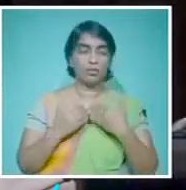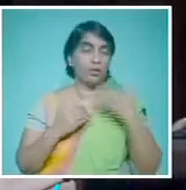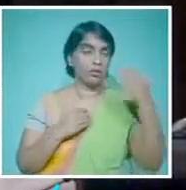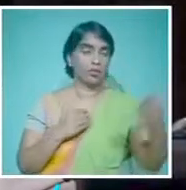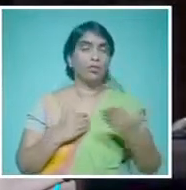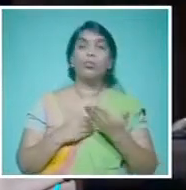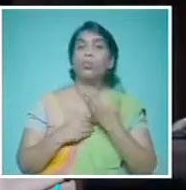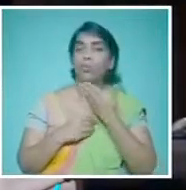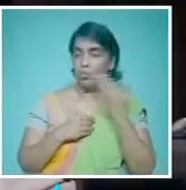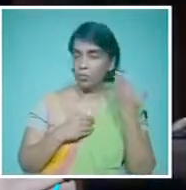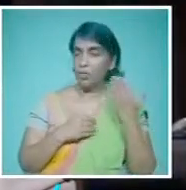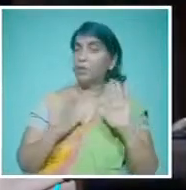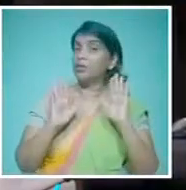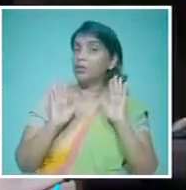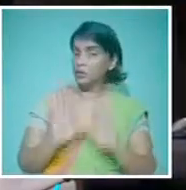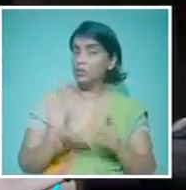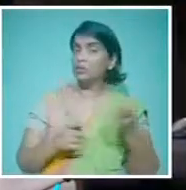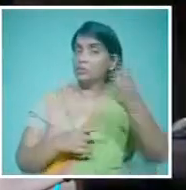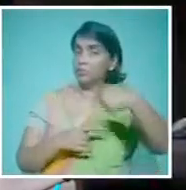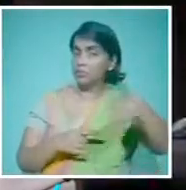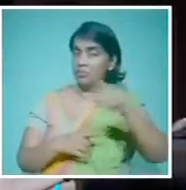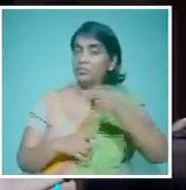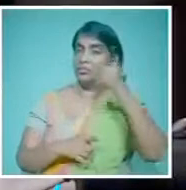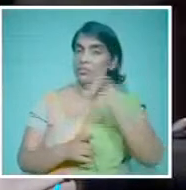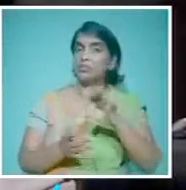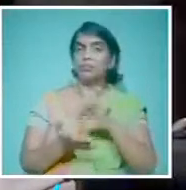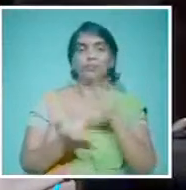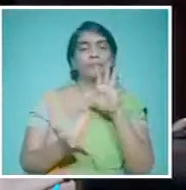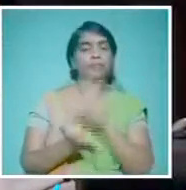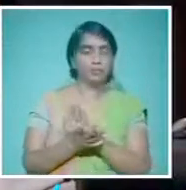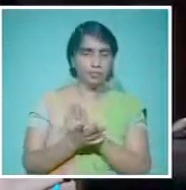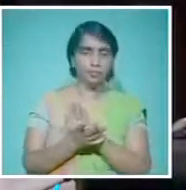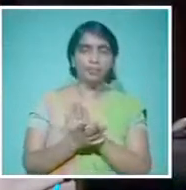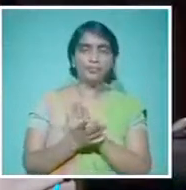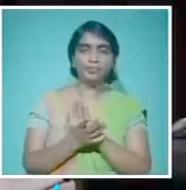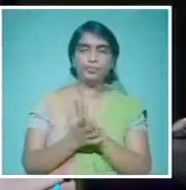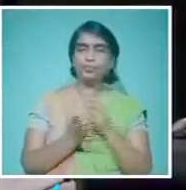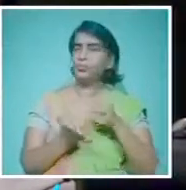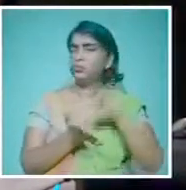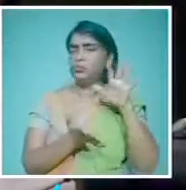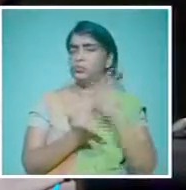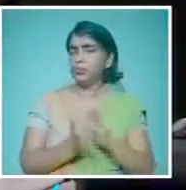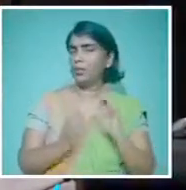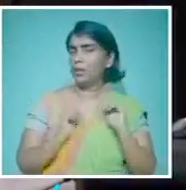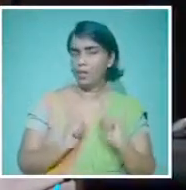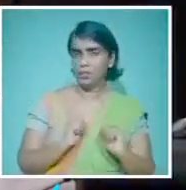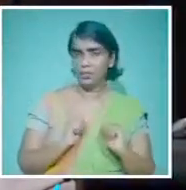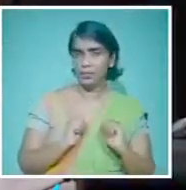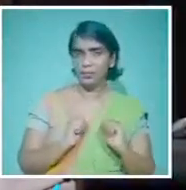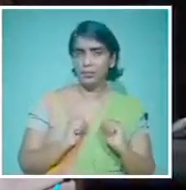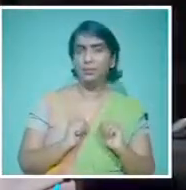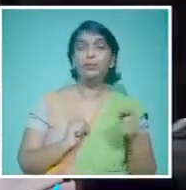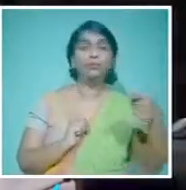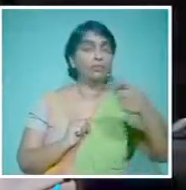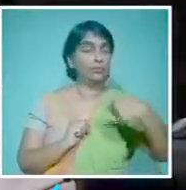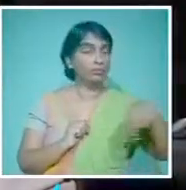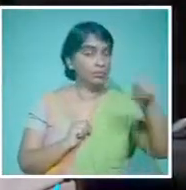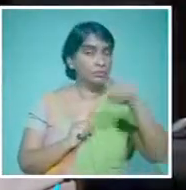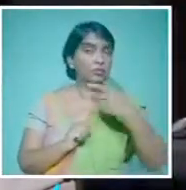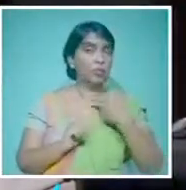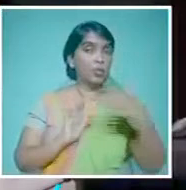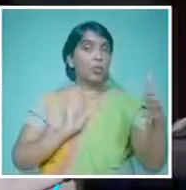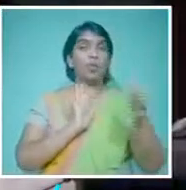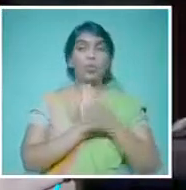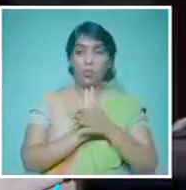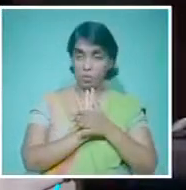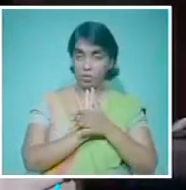de puluang, haba yogol lo. Tindu agan nona, muka tu tindu. Ogol lo, matek ke